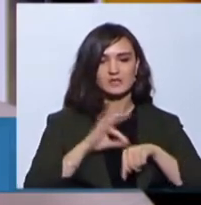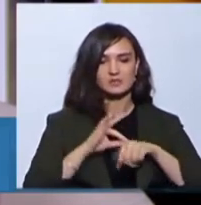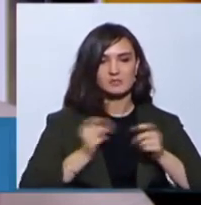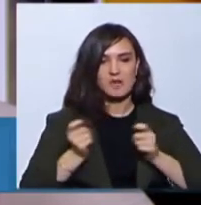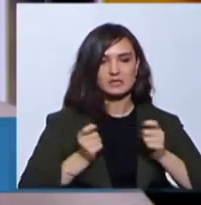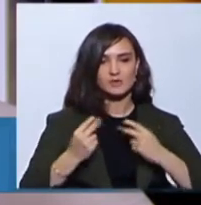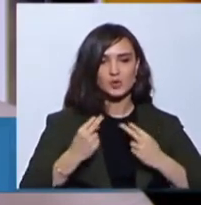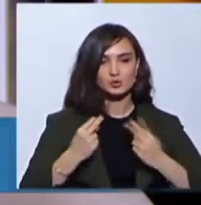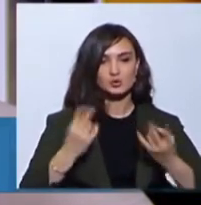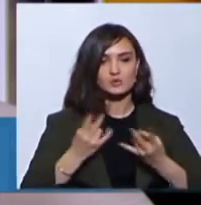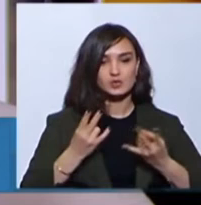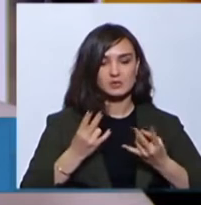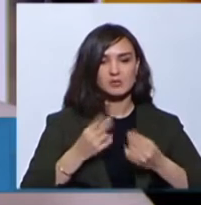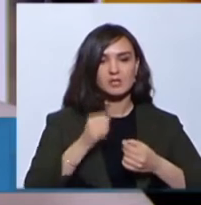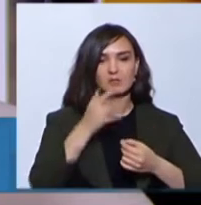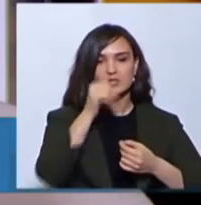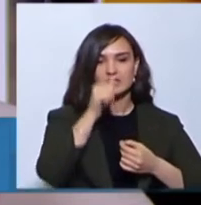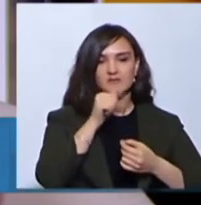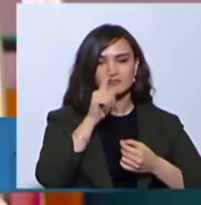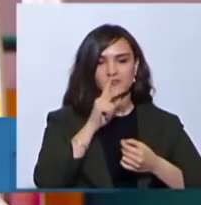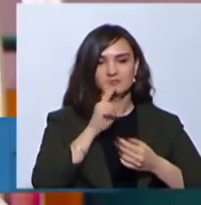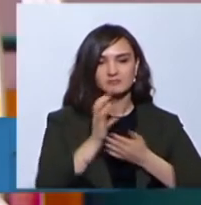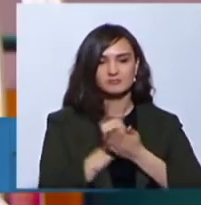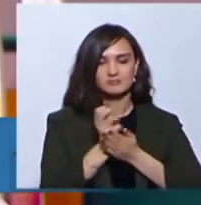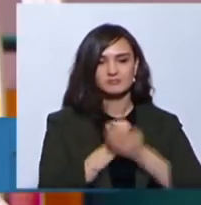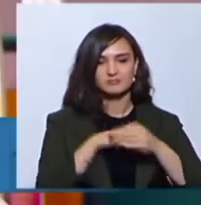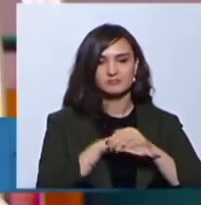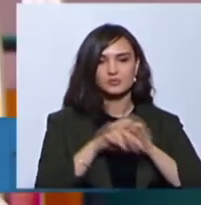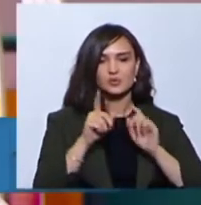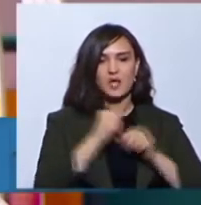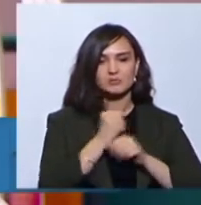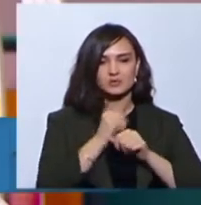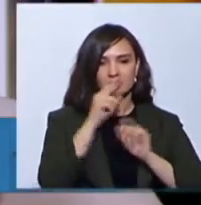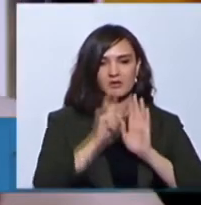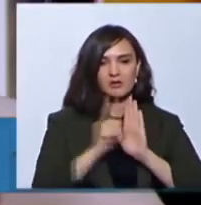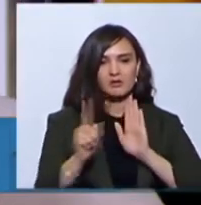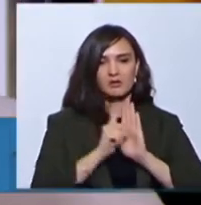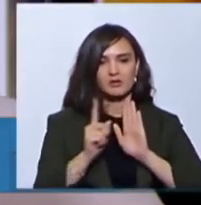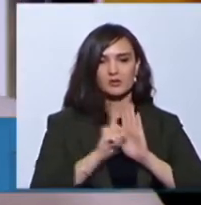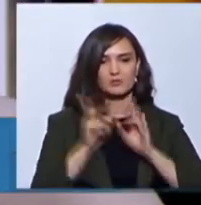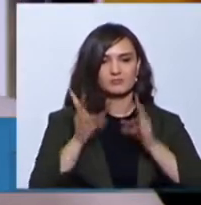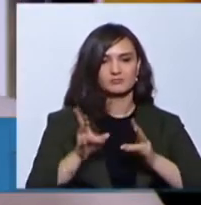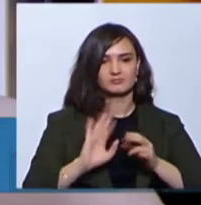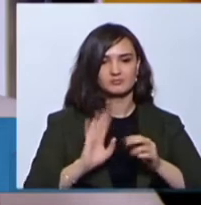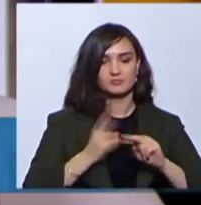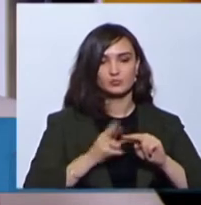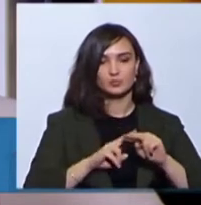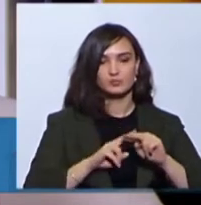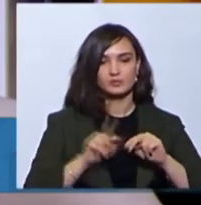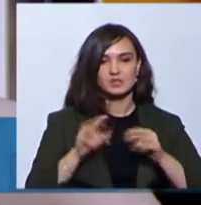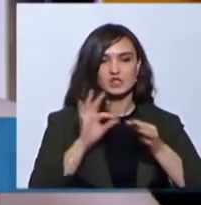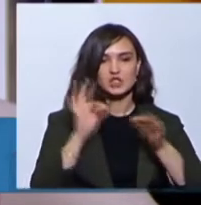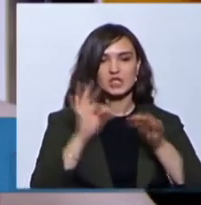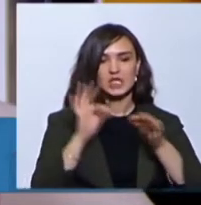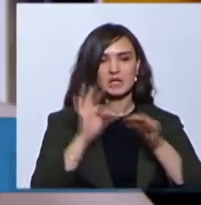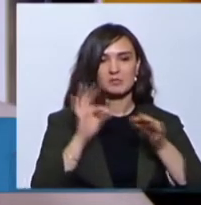ჭირდებათ. კარგი იქნება რამოდენიმე თვის მარაგი რომ შეიქმნა, რომ ხშირად არ მოუწიოთ აფთიაქში გასვლა. ასევე კარგი იქნება მოიმარაგონ გლიკომეტრის